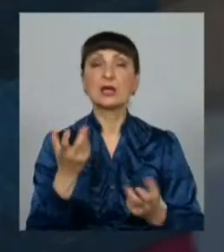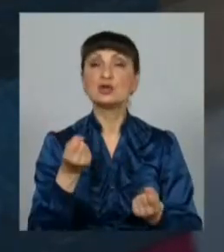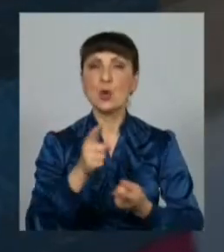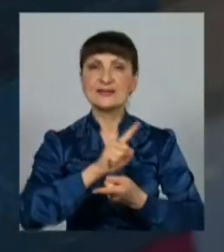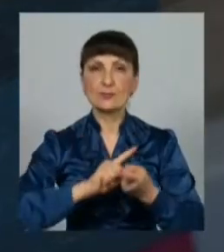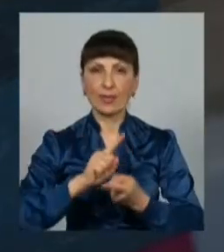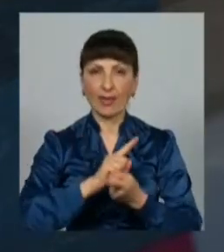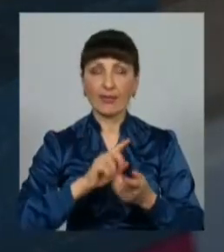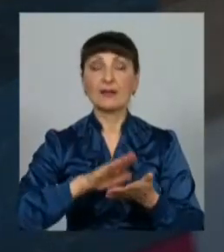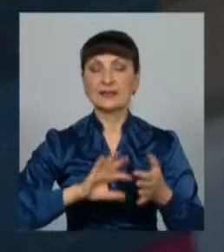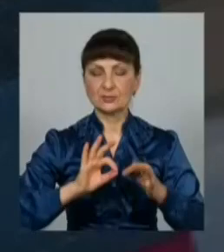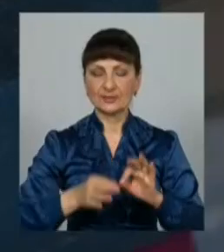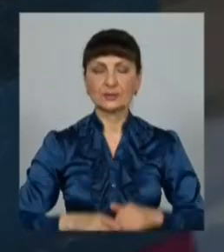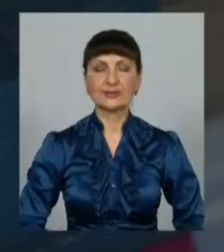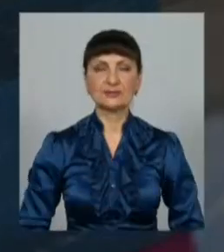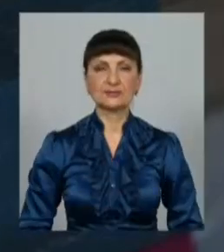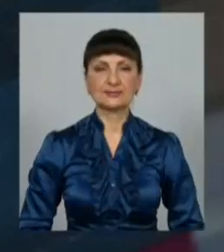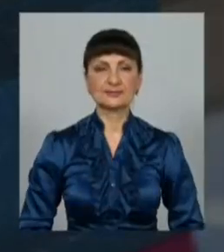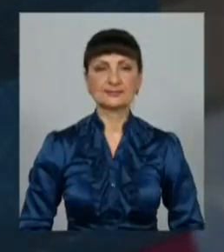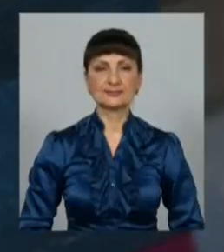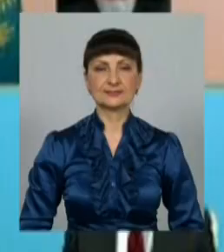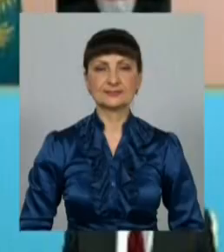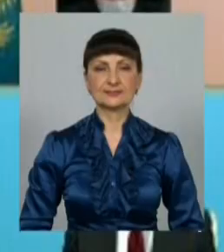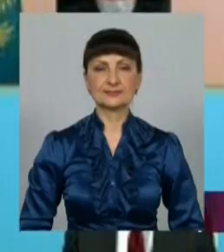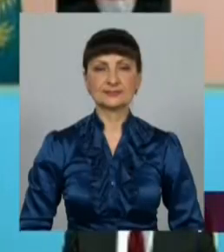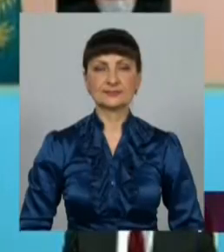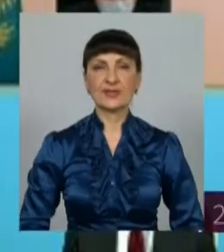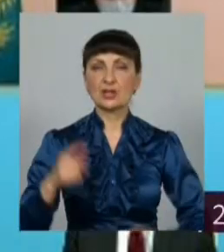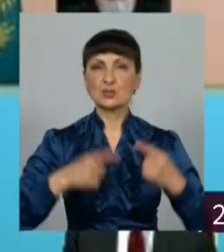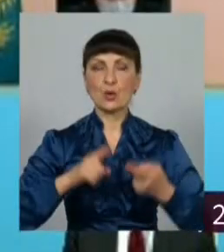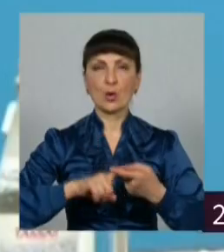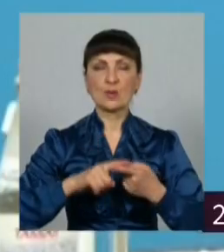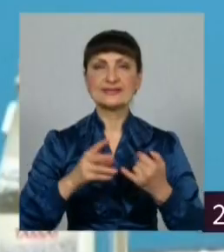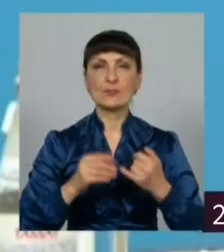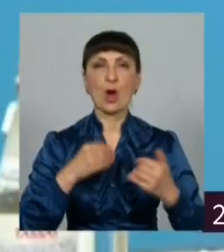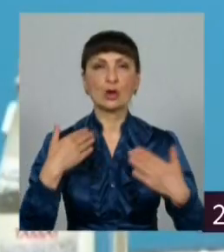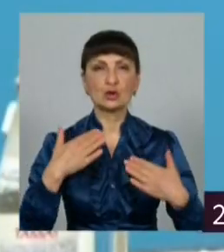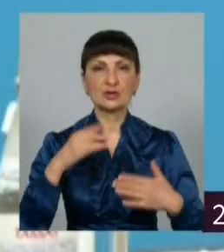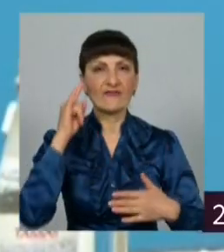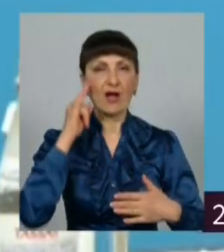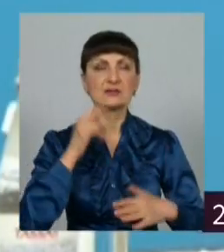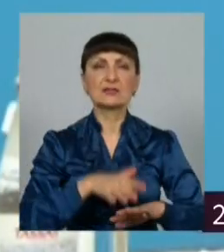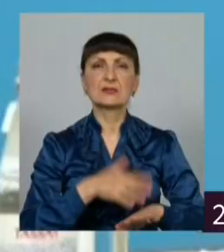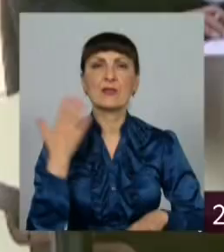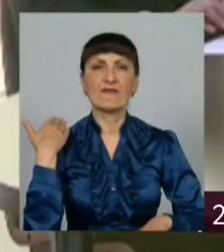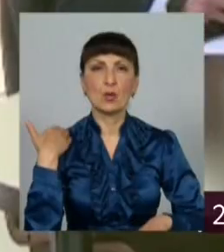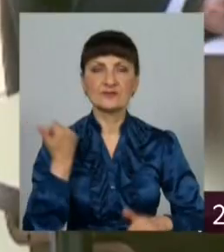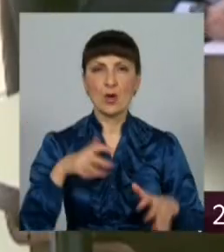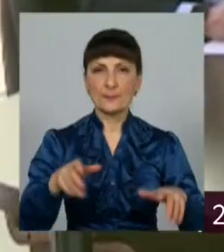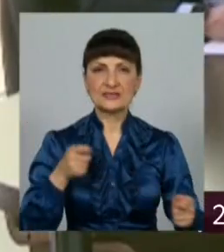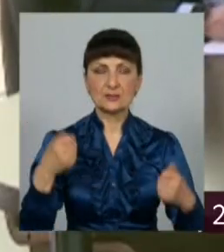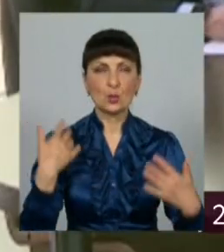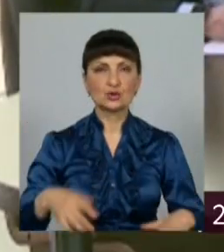закон расскажет рамена мир салимова споры вокруг земельных отношений в стране шли давно сегодня президент страны